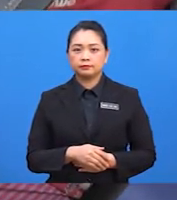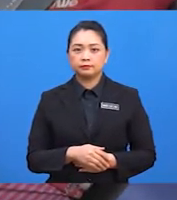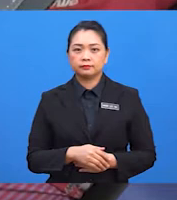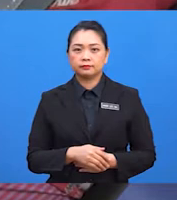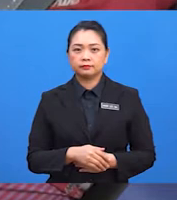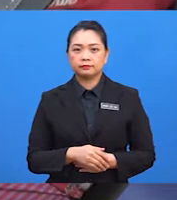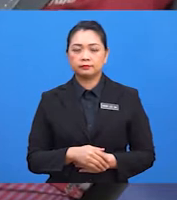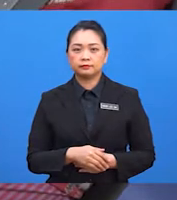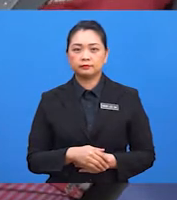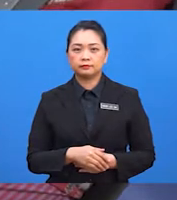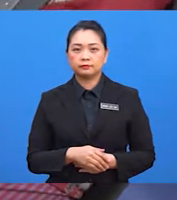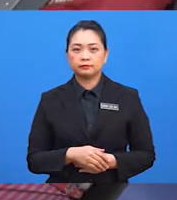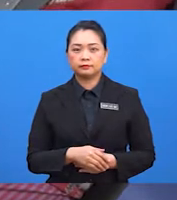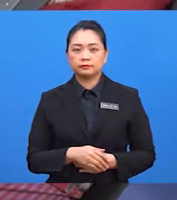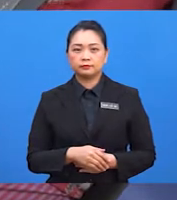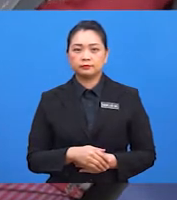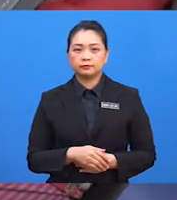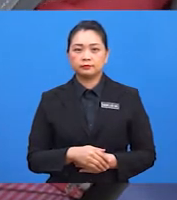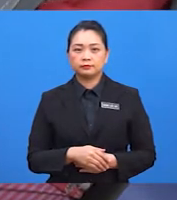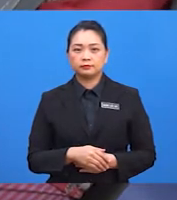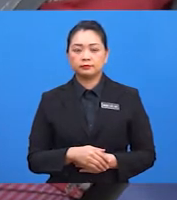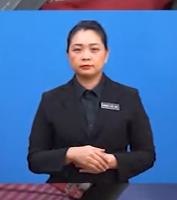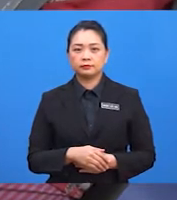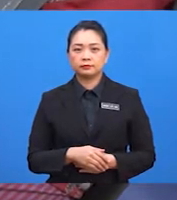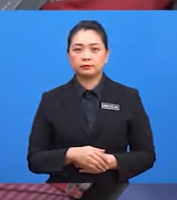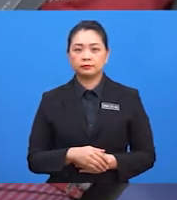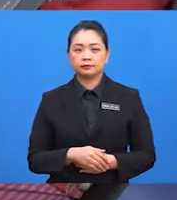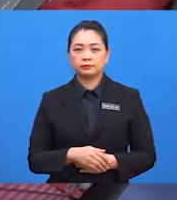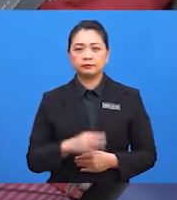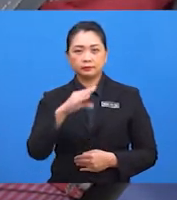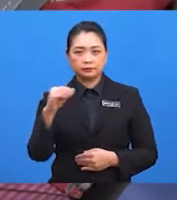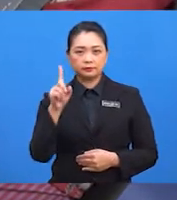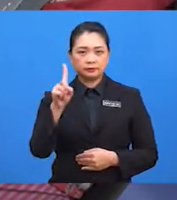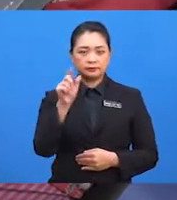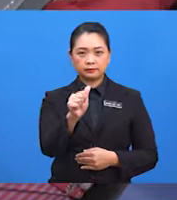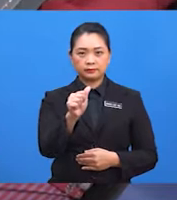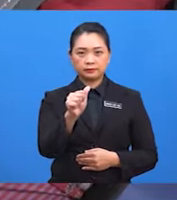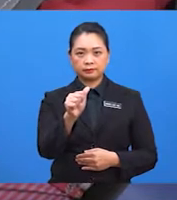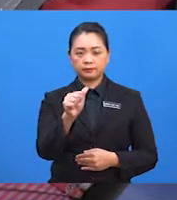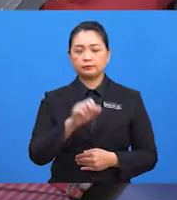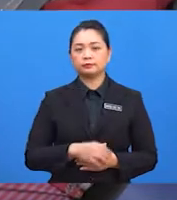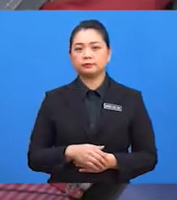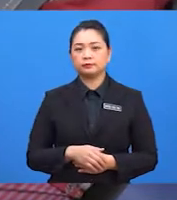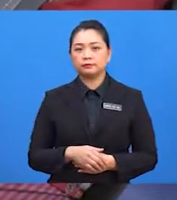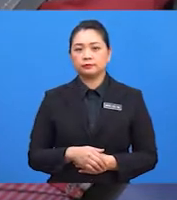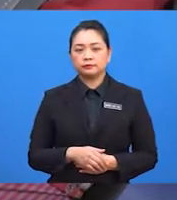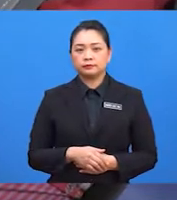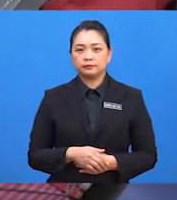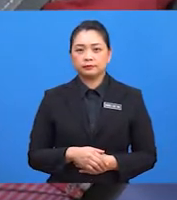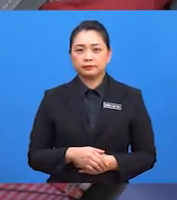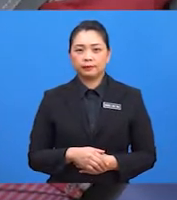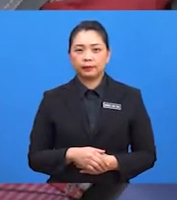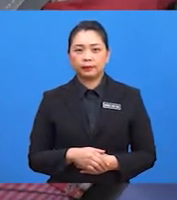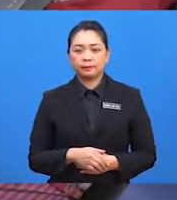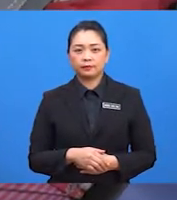pertumbuhan ekonomi, kadar bunga dan kitaran perniagaan serta 1A, jangan lupa akaun dagangan dan akaun